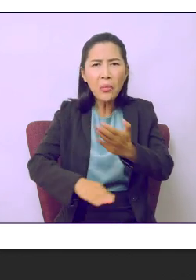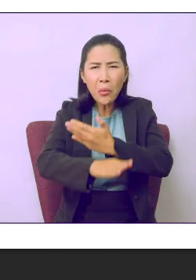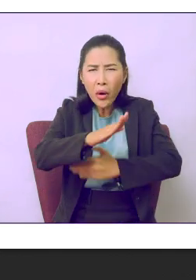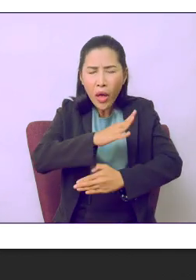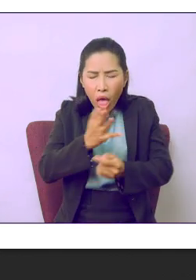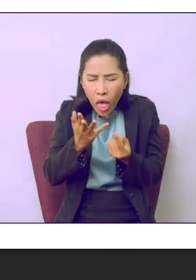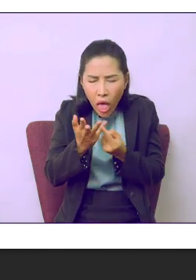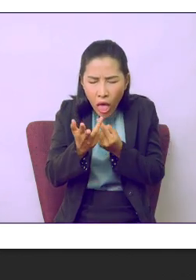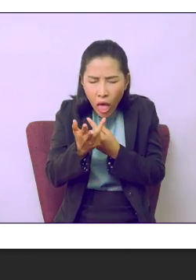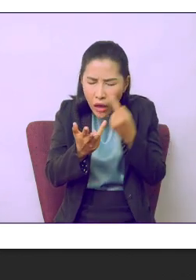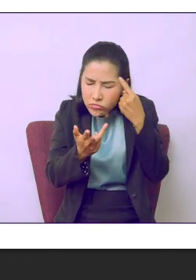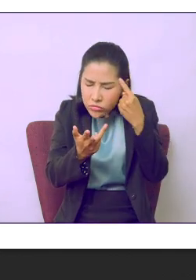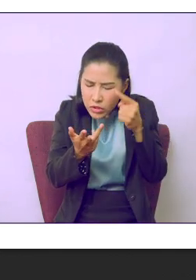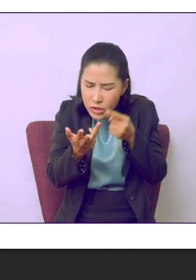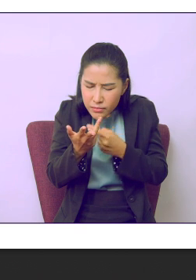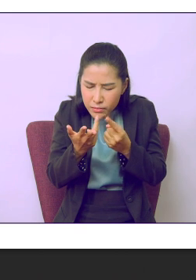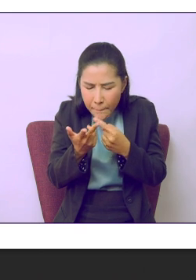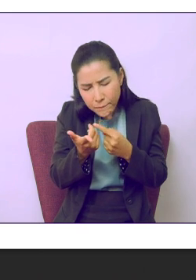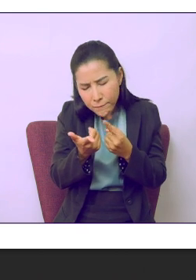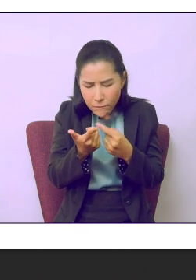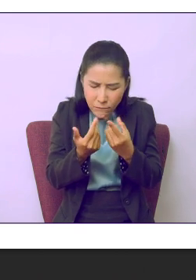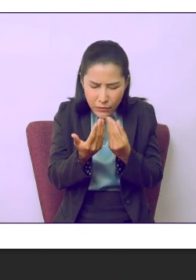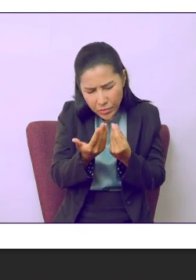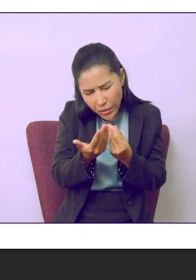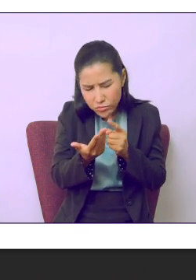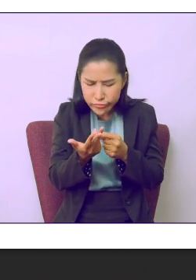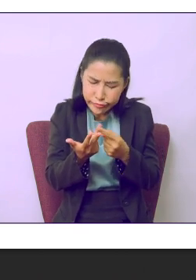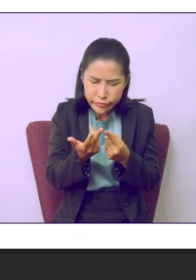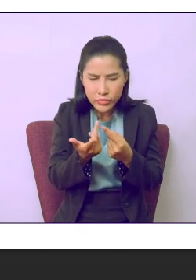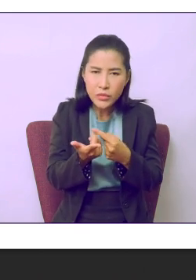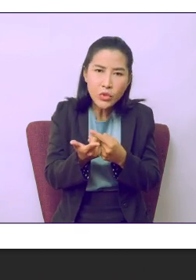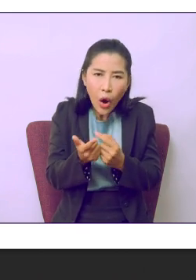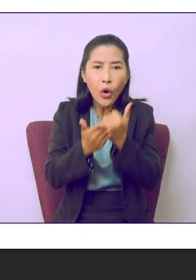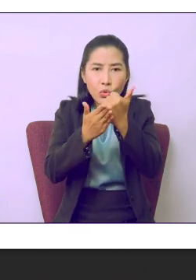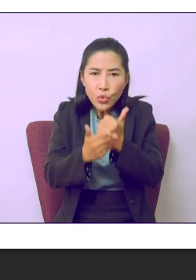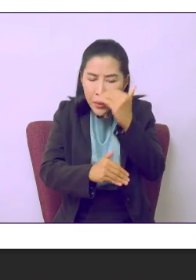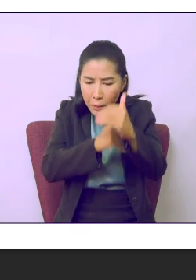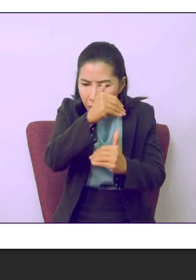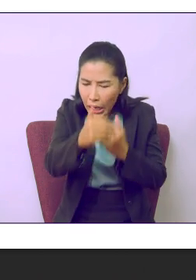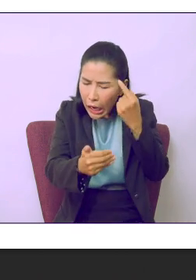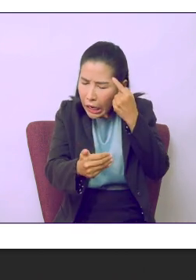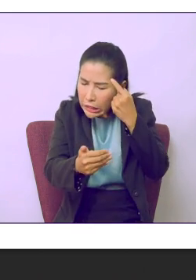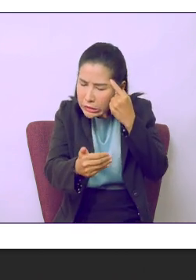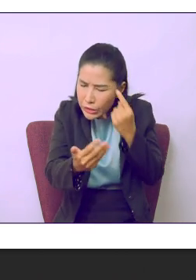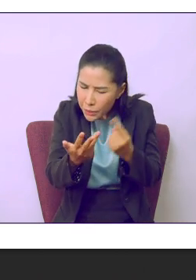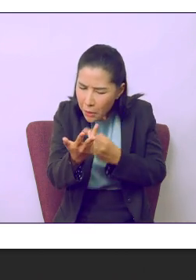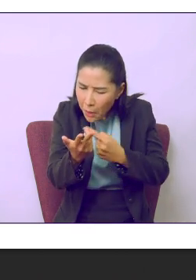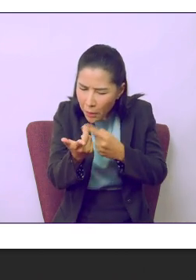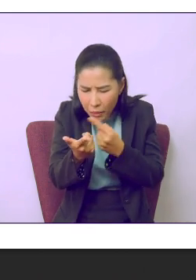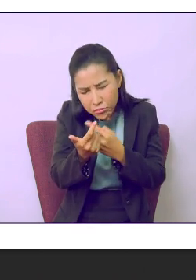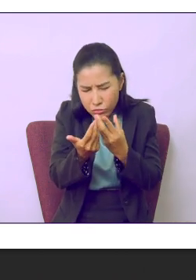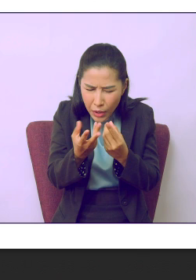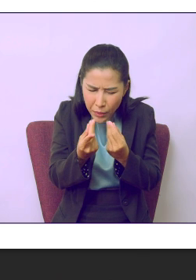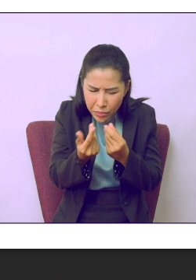มีน้องบกพร่องทางการคำนวณเนี่ยก็จะช่วยนะครับช่วยเรื่องพัฒนากการคำนวณได้ดีขึ้นด้วยเอออันนี้ผมก็อ่านแล้วผมก็